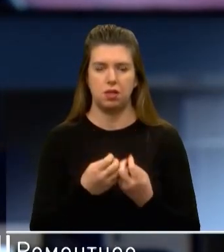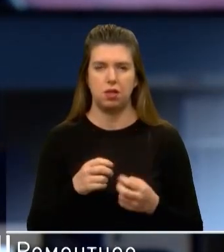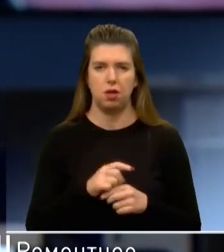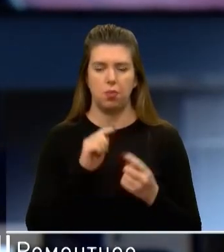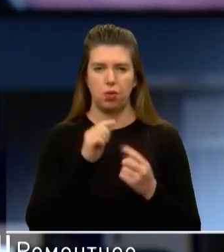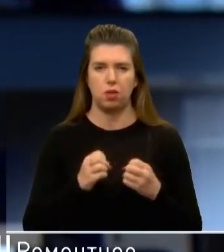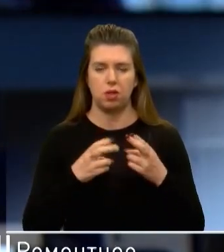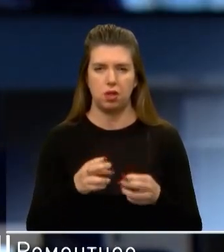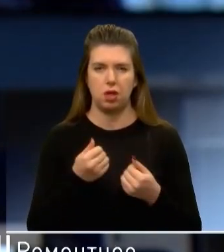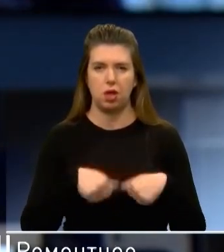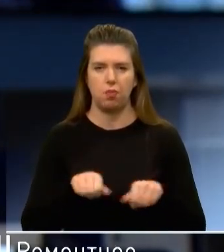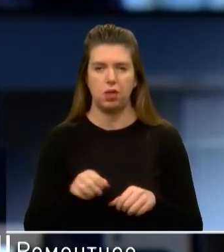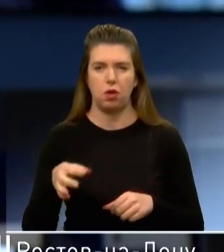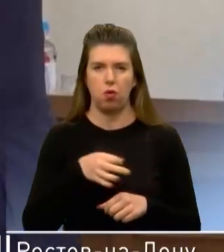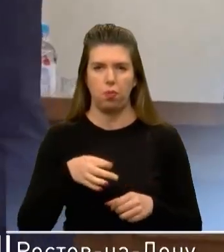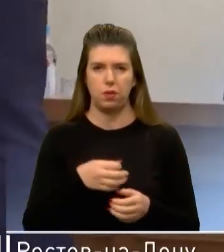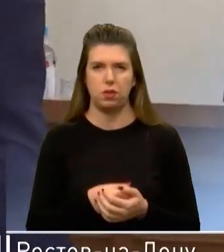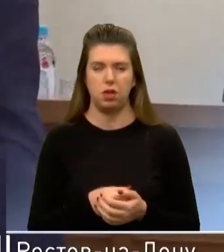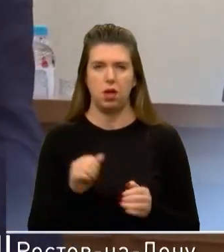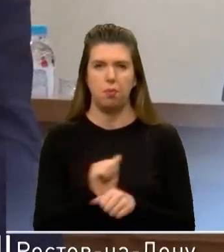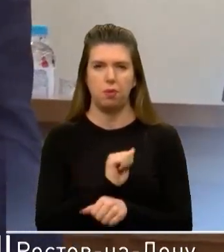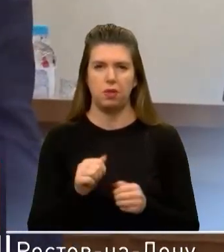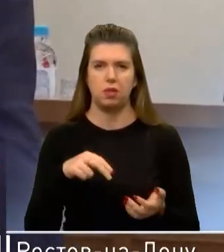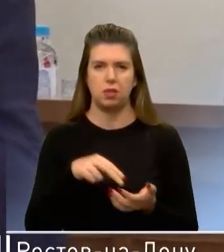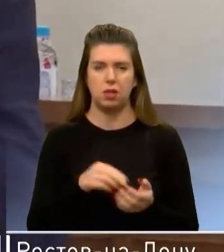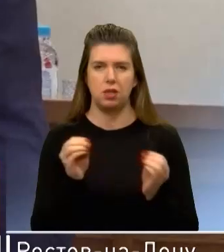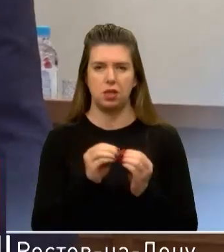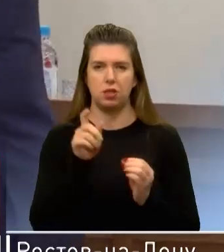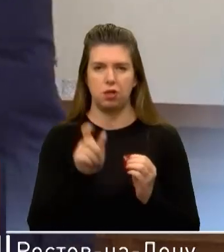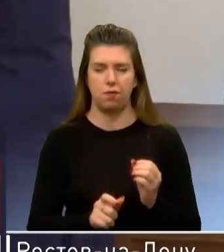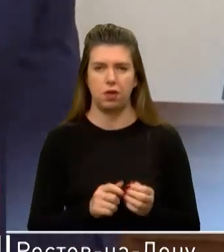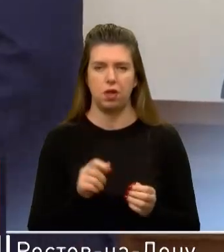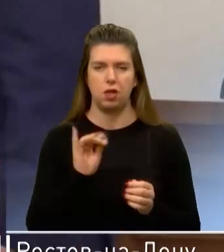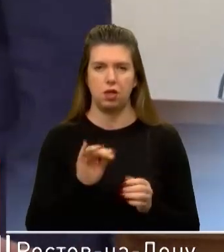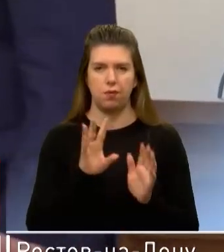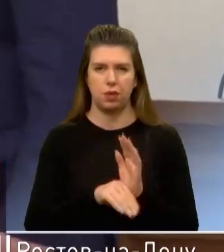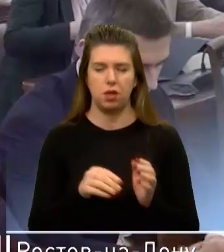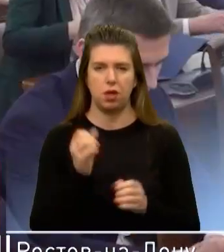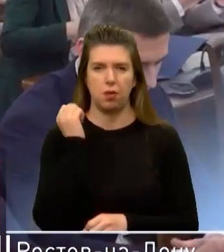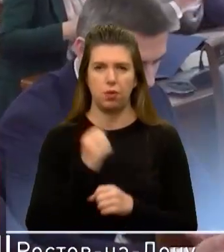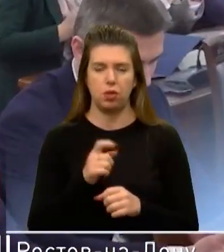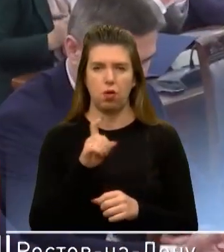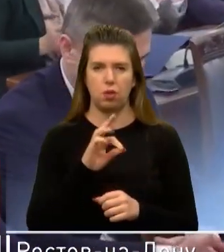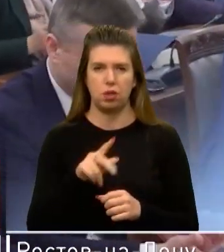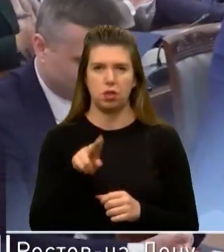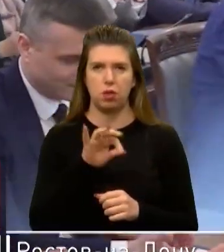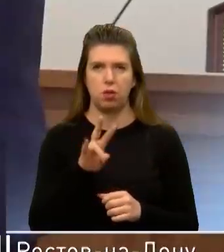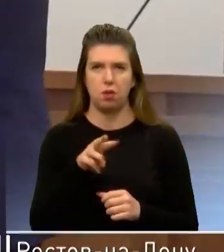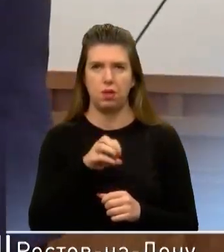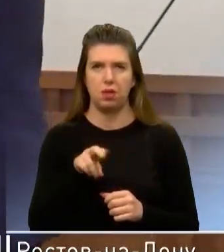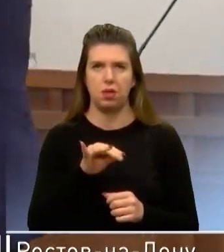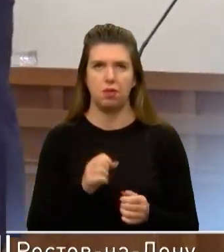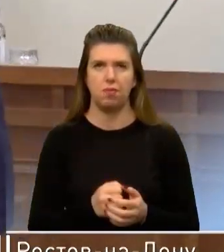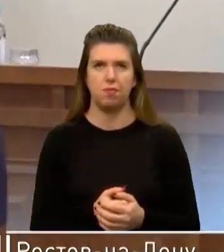антитеррористической комиссии области победителями стали 10 человек в том числе сотрудники холдинга Дон